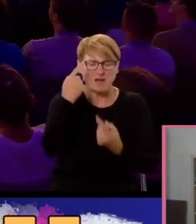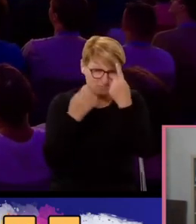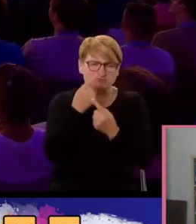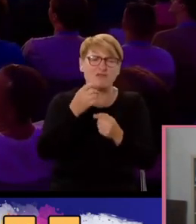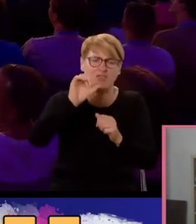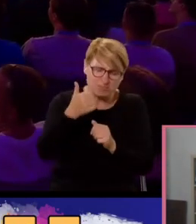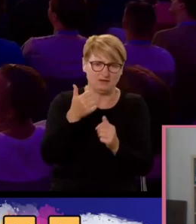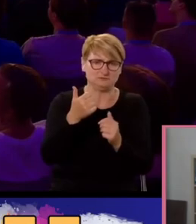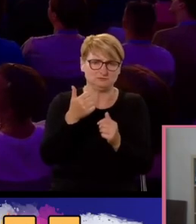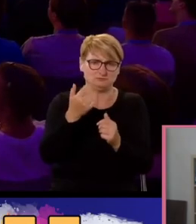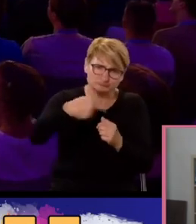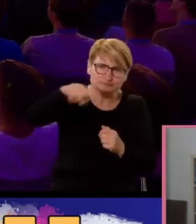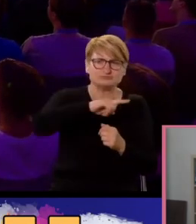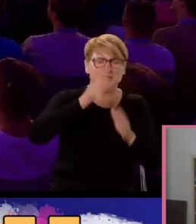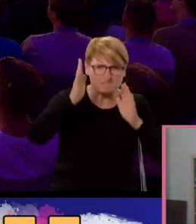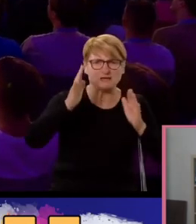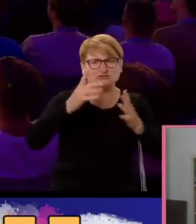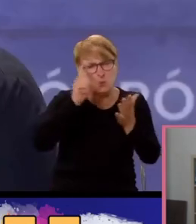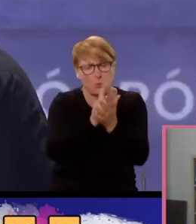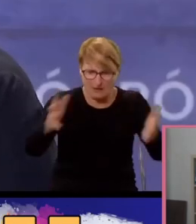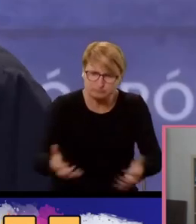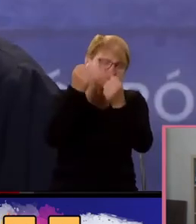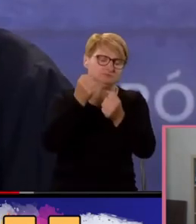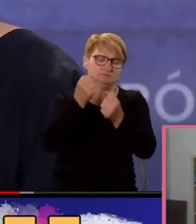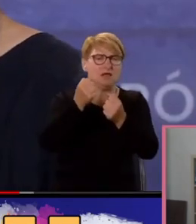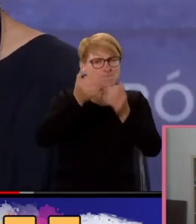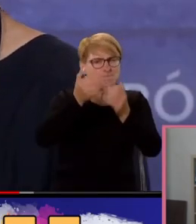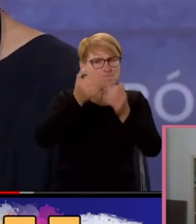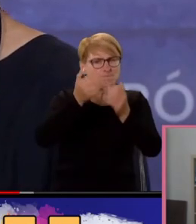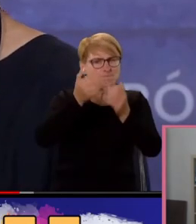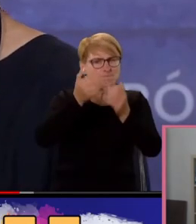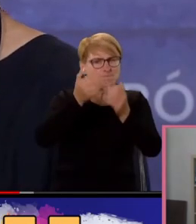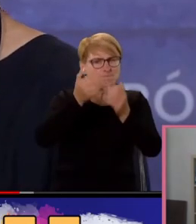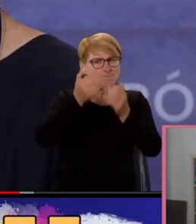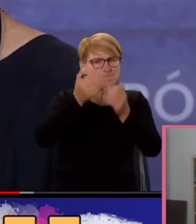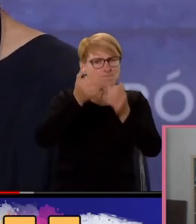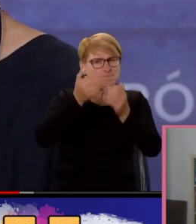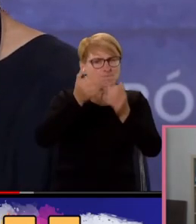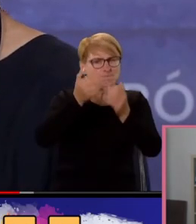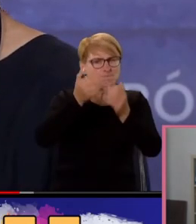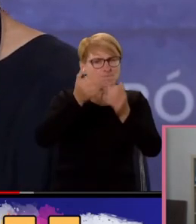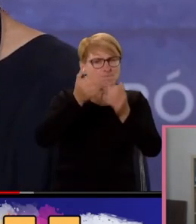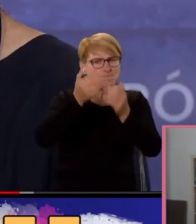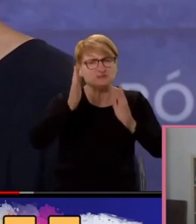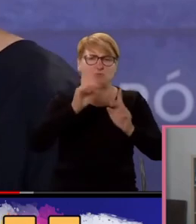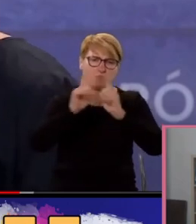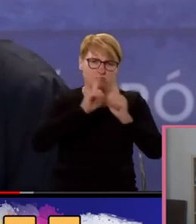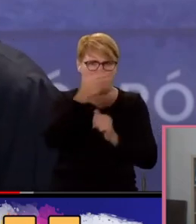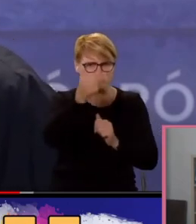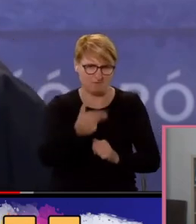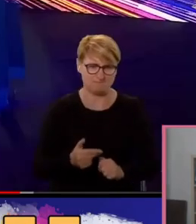rzeczy, które wydobędą nas z tych tarapatów i o których możemy porozmawiać. Tarapatów, z tej kabały.